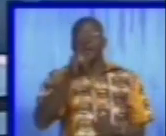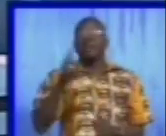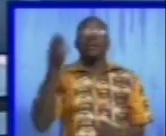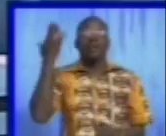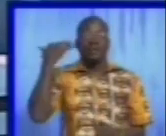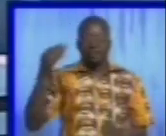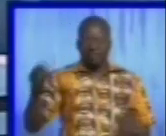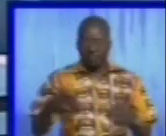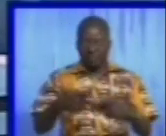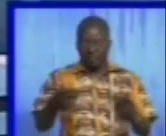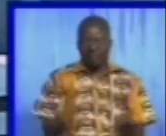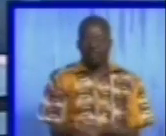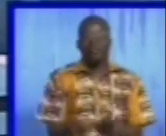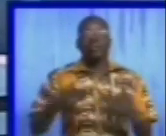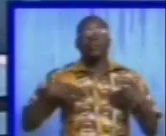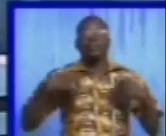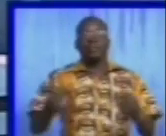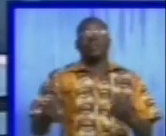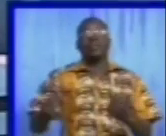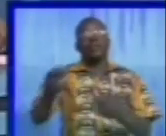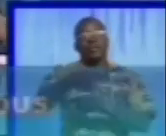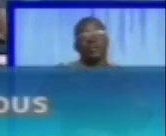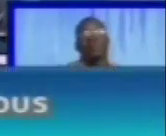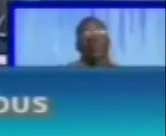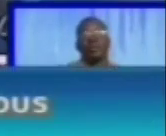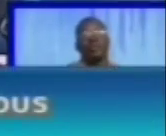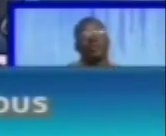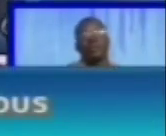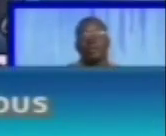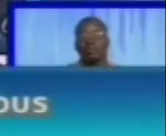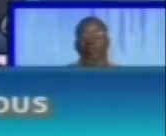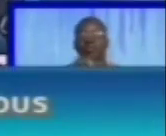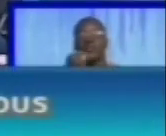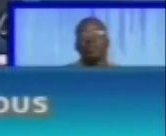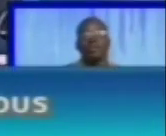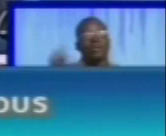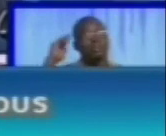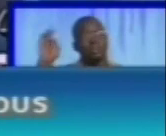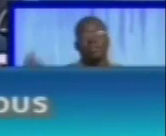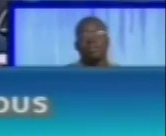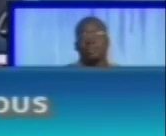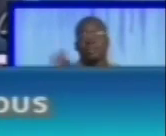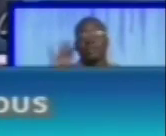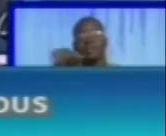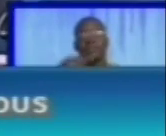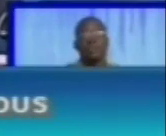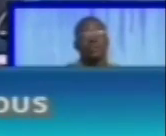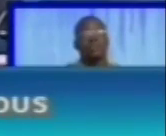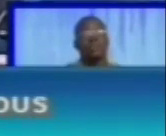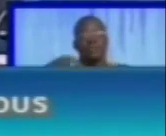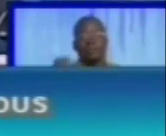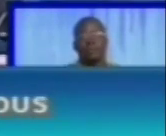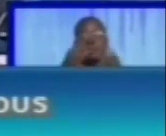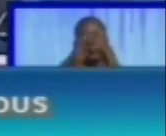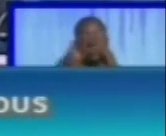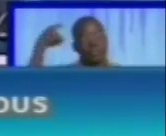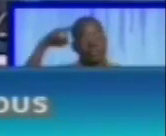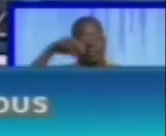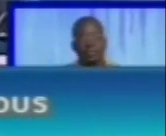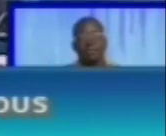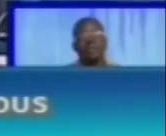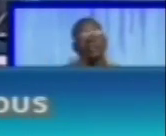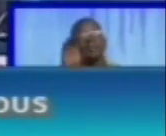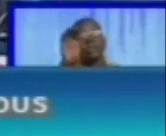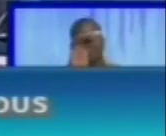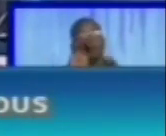Et puis, la santé avec la journée mondiale du diabète célébrée avec la remise d'un centre de santé dans la commune de Kokologo, au moment